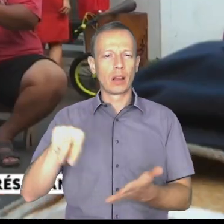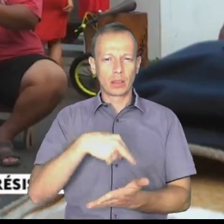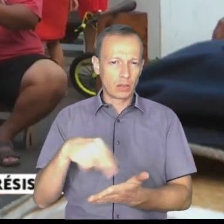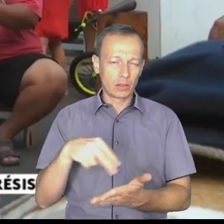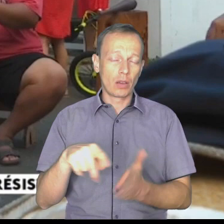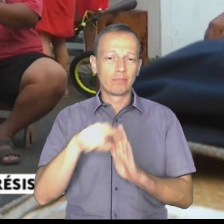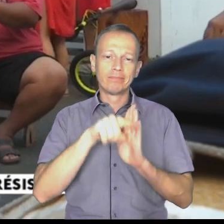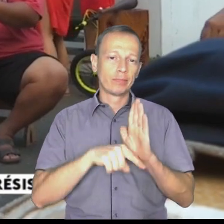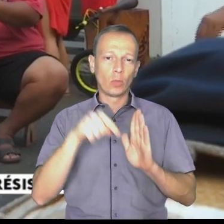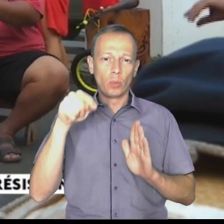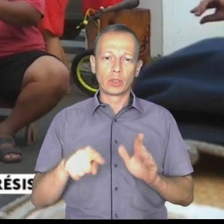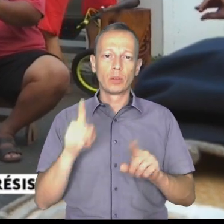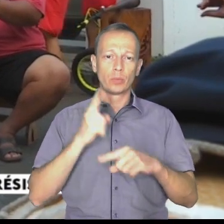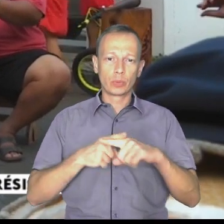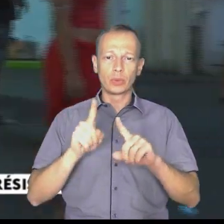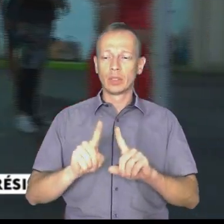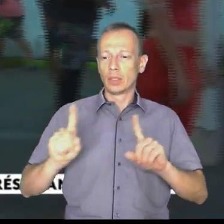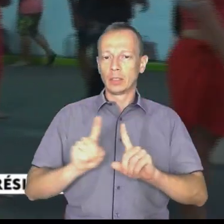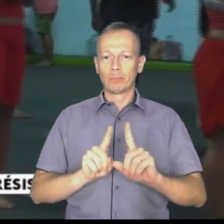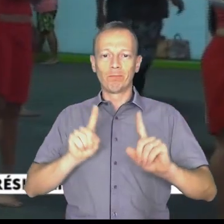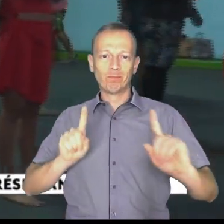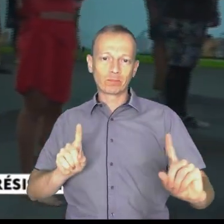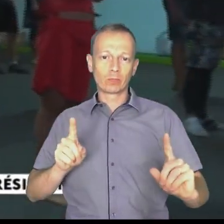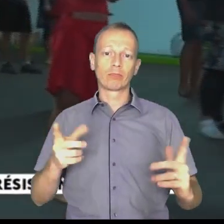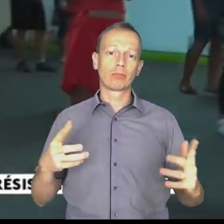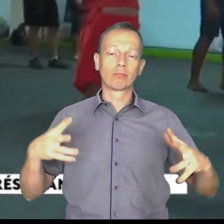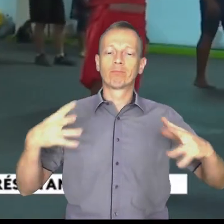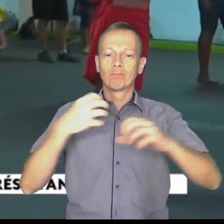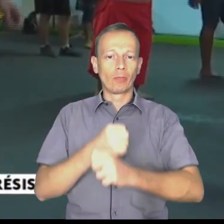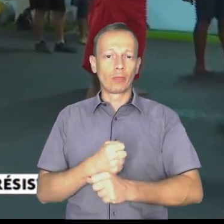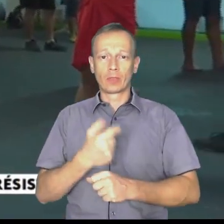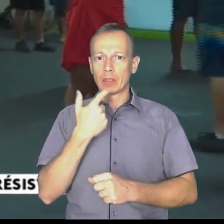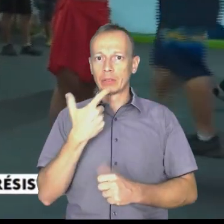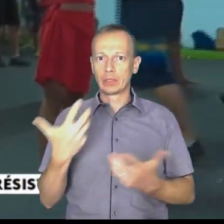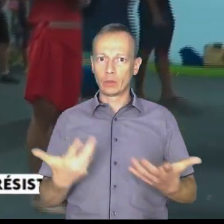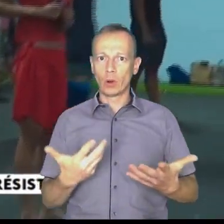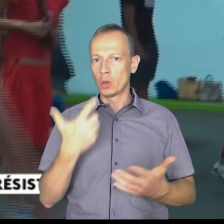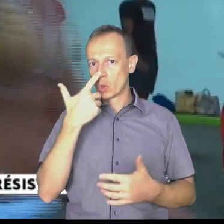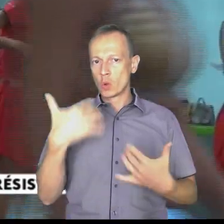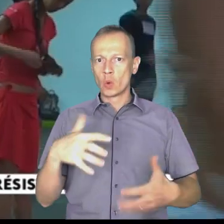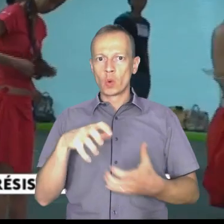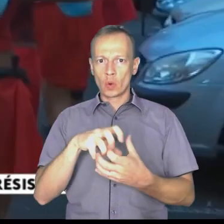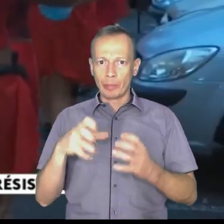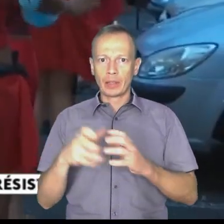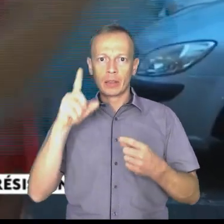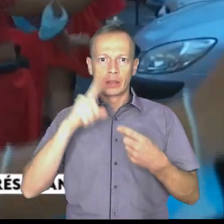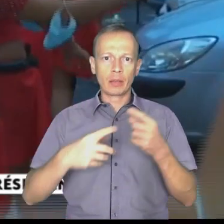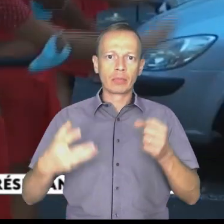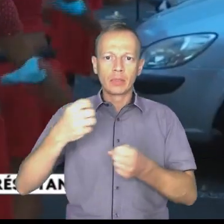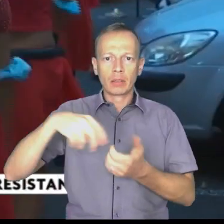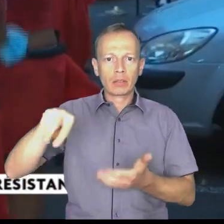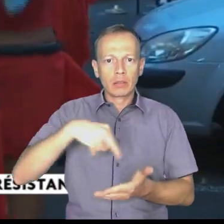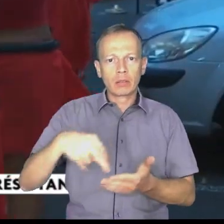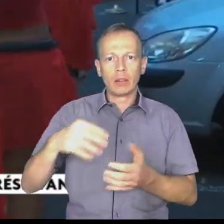exigées, distanciation obligatoire entre les danseurs. En résumé, cela s'annonce d'ores et déjà très compliqué à mettre en œuvre.